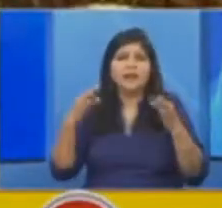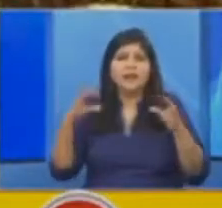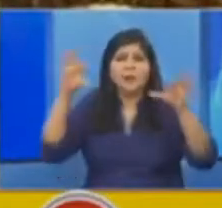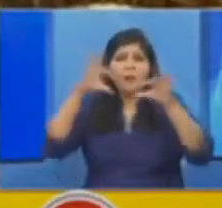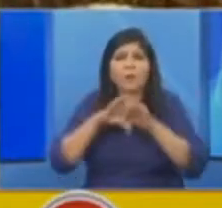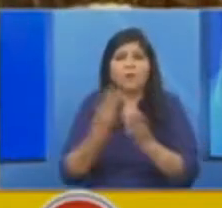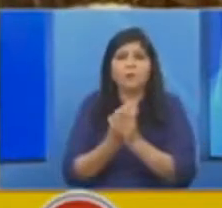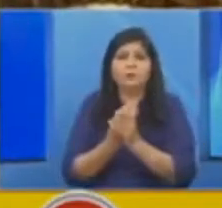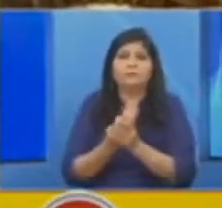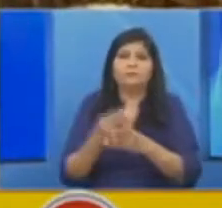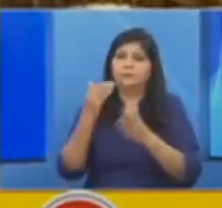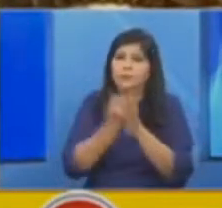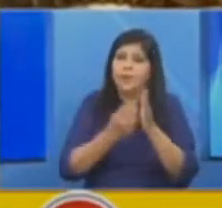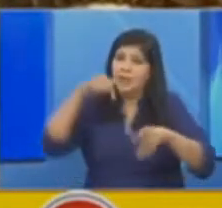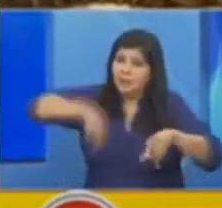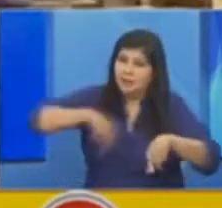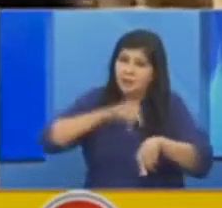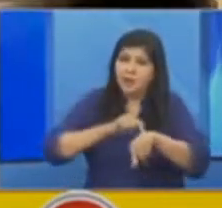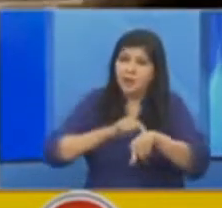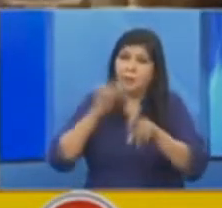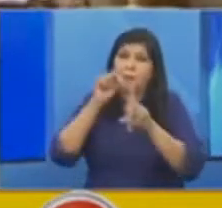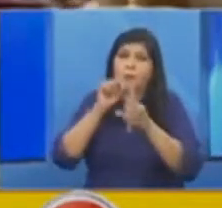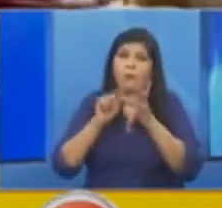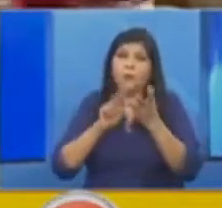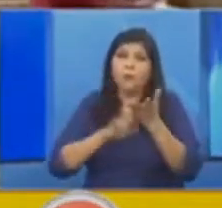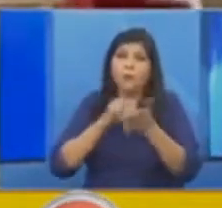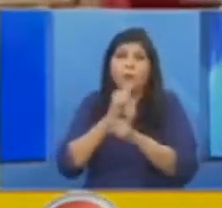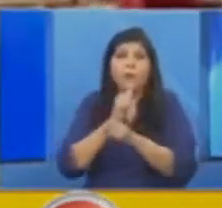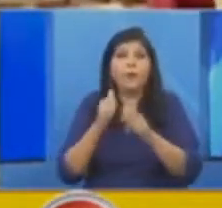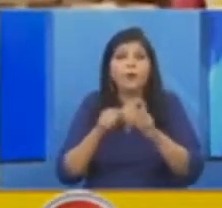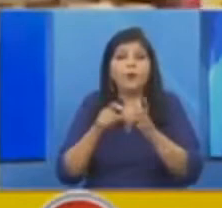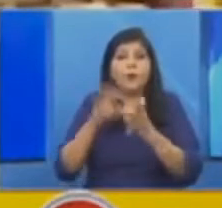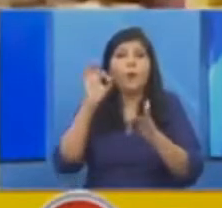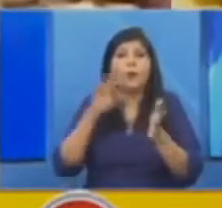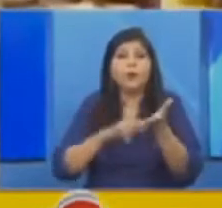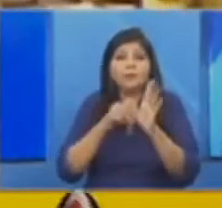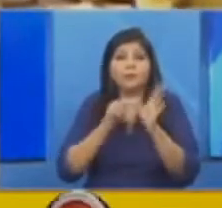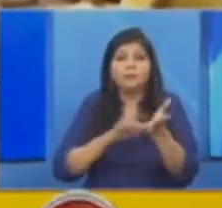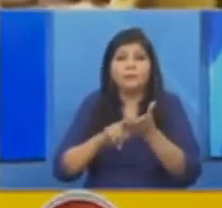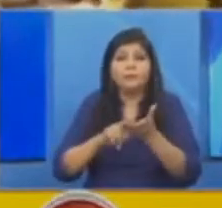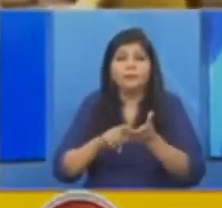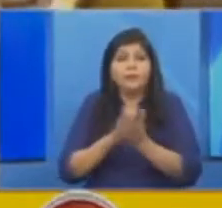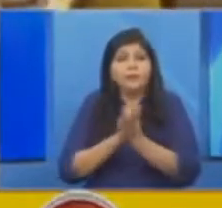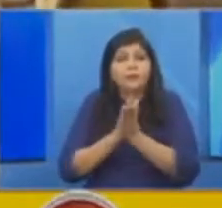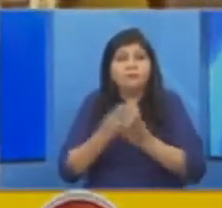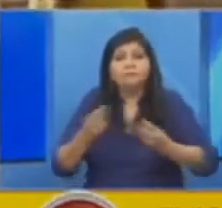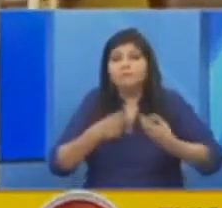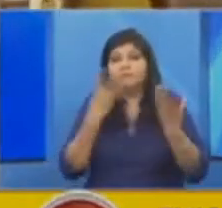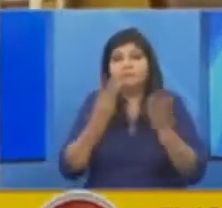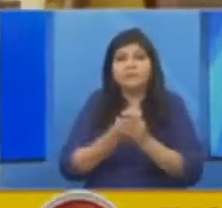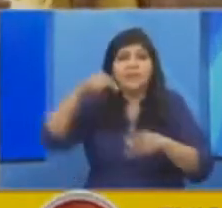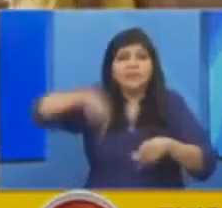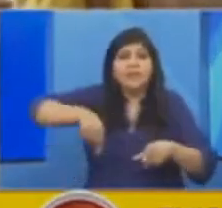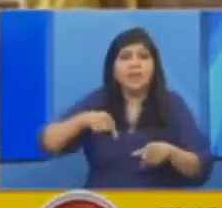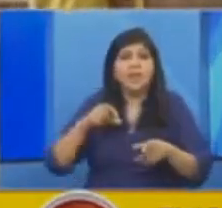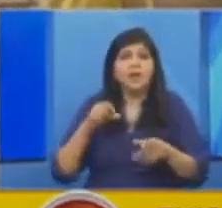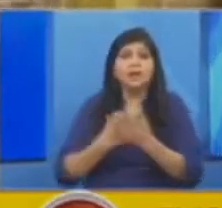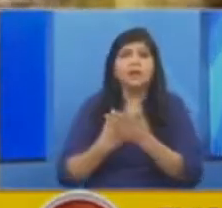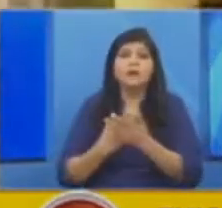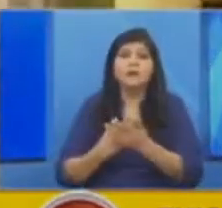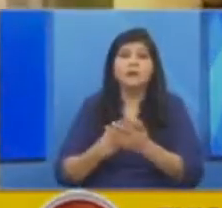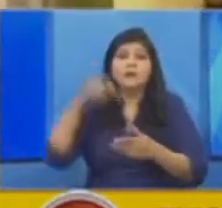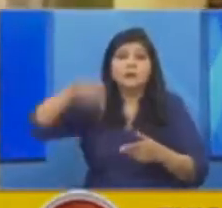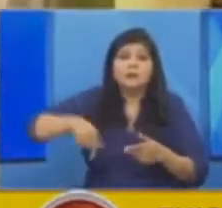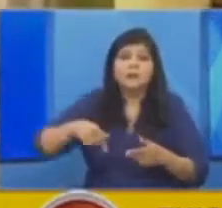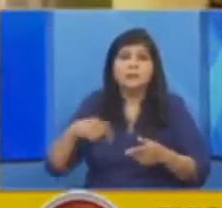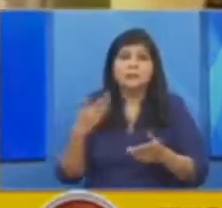इन दिनों कोनम का पर्व भी धुम धाम से मनाये जा रहा है, ये पर्व चिनगम महिने